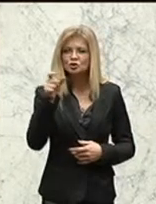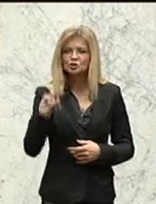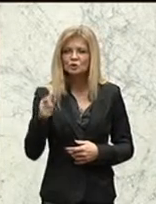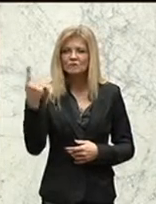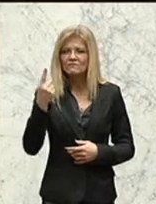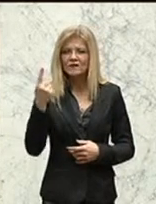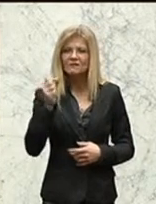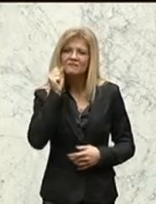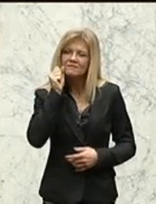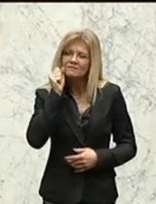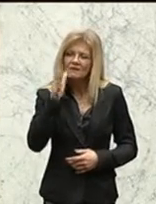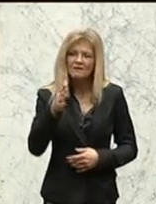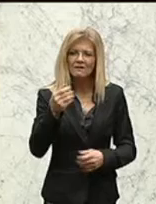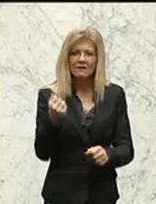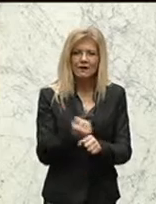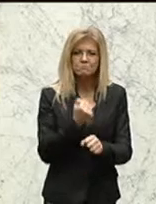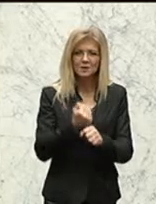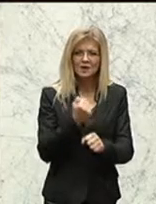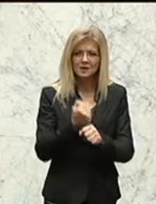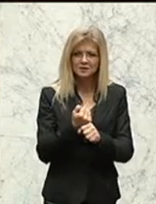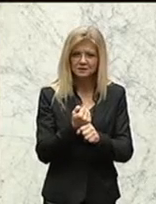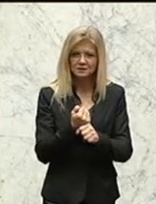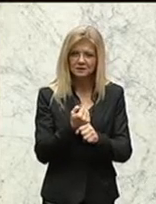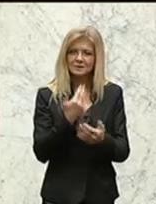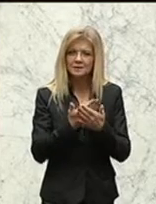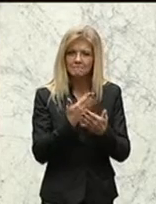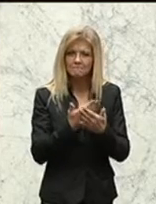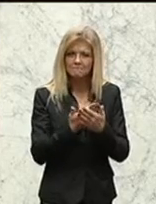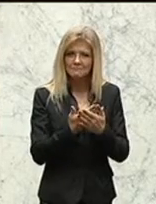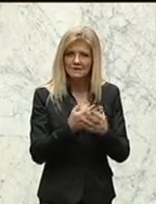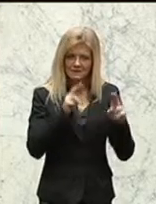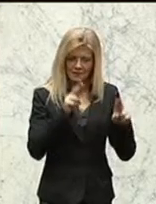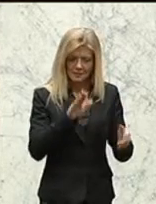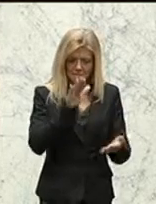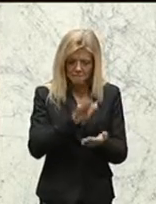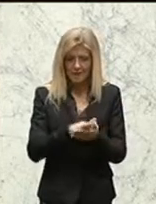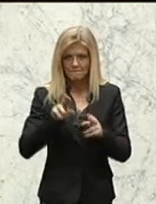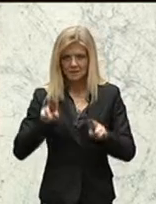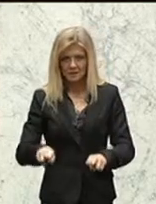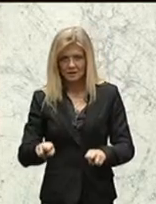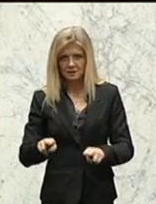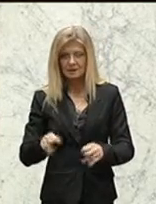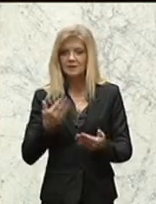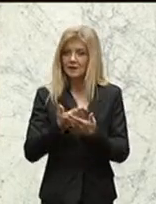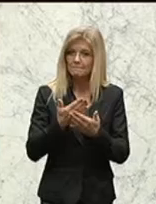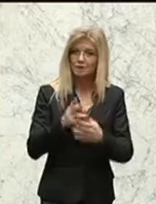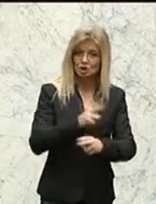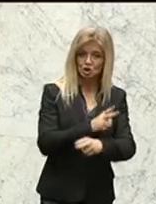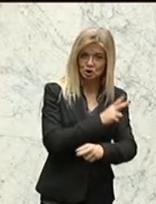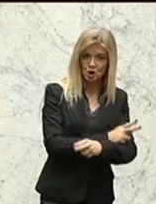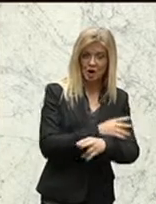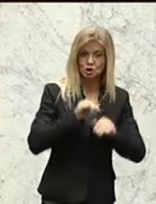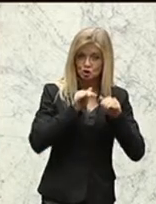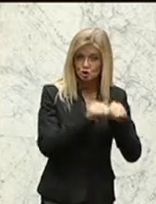dafür arbeiten, dass das Recht Recht bleibt und der Staat geschützt wird, auch diese Menschen müssen wir schützen und dürfen nicht im